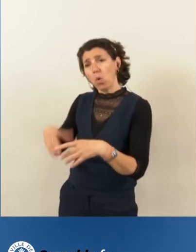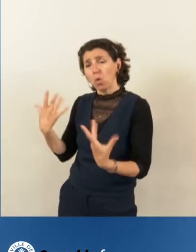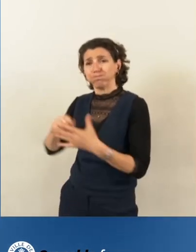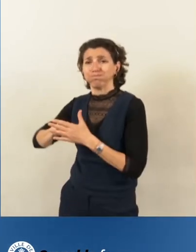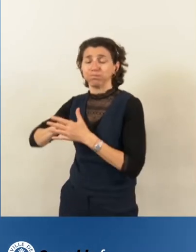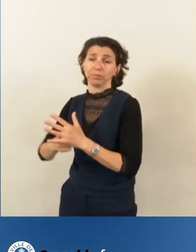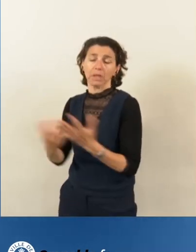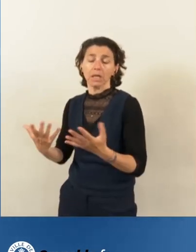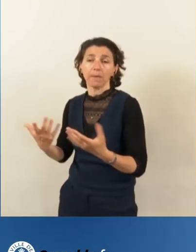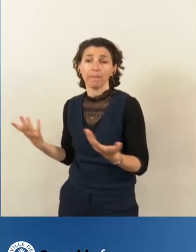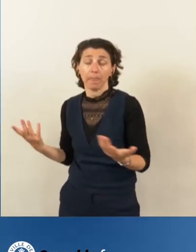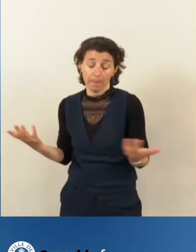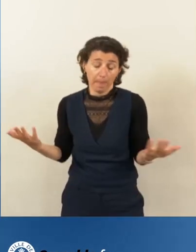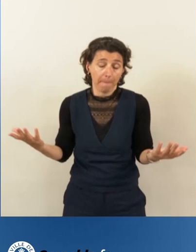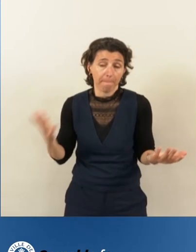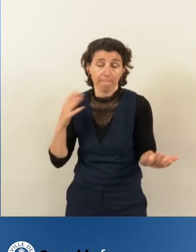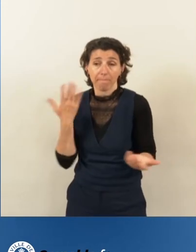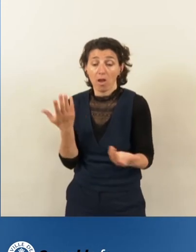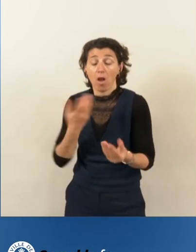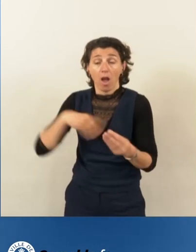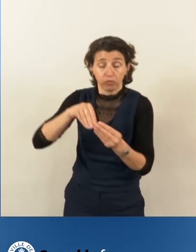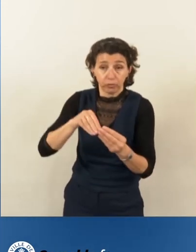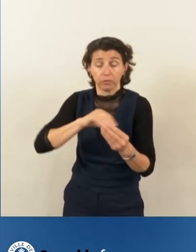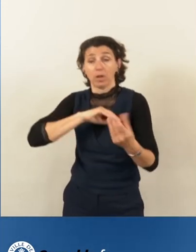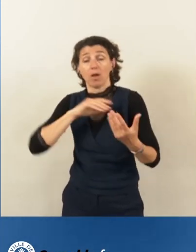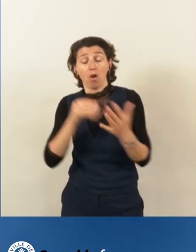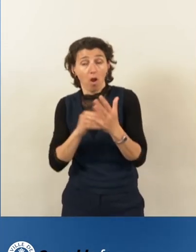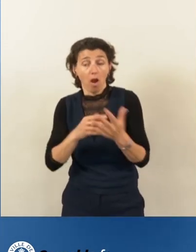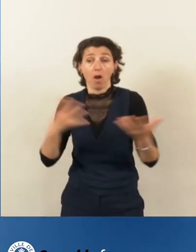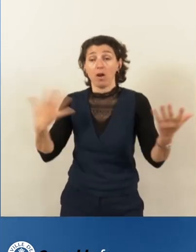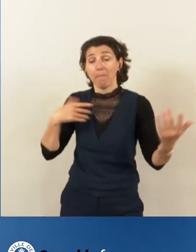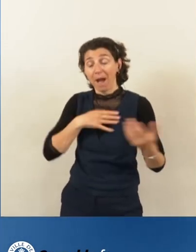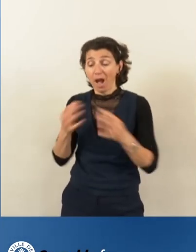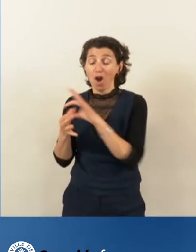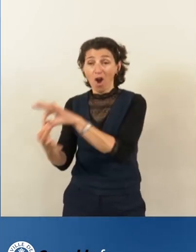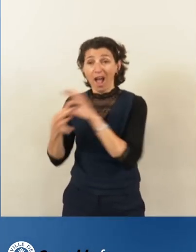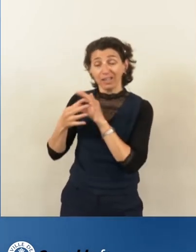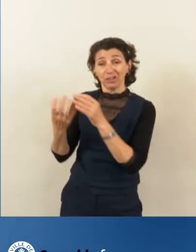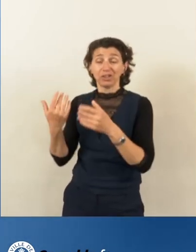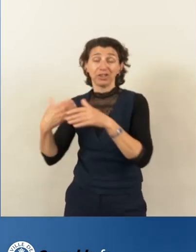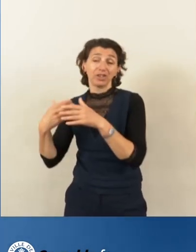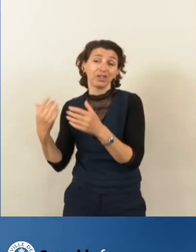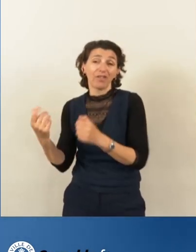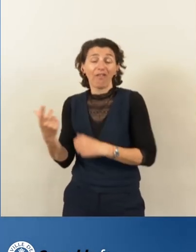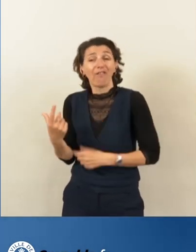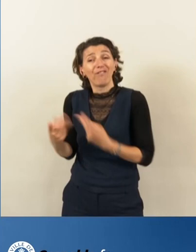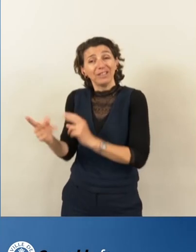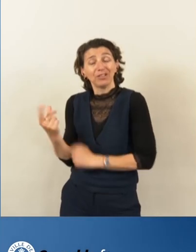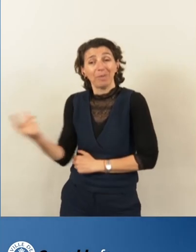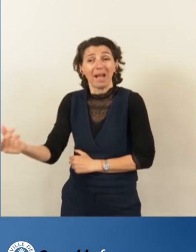d'autres problèmes qui arrivent dans nos relations de jumelage qui n'empêchent jamais la continuation avec la société civile mais qui peut peuvent parfois